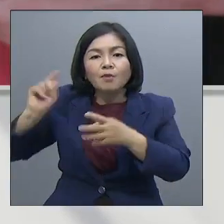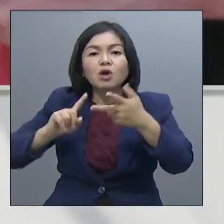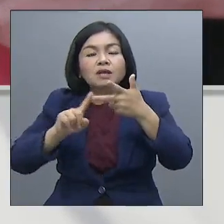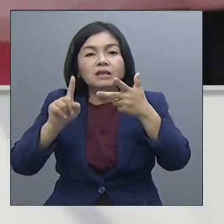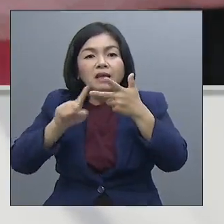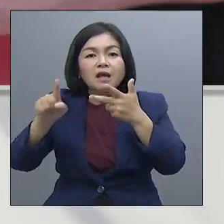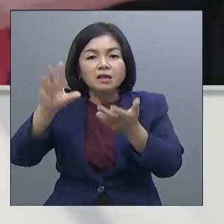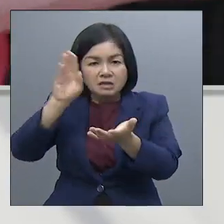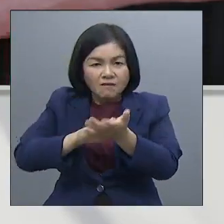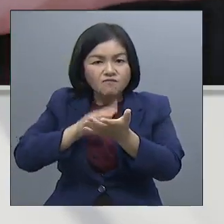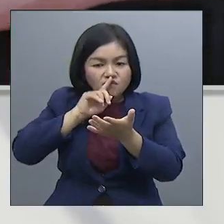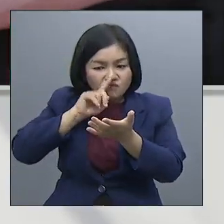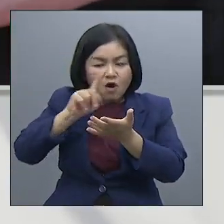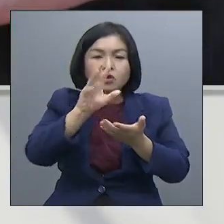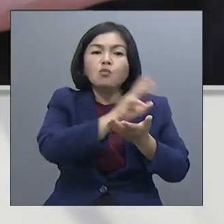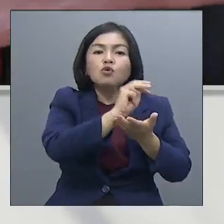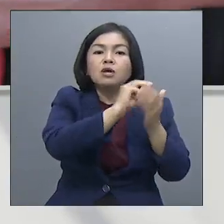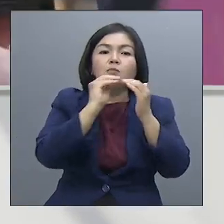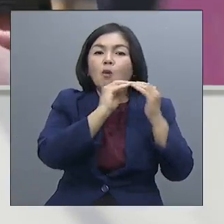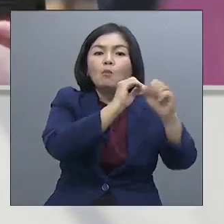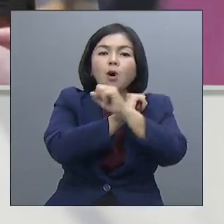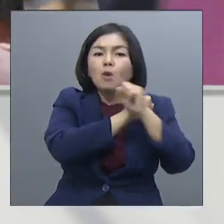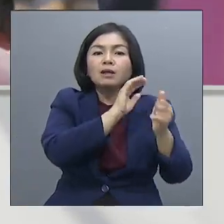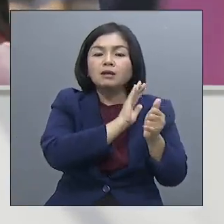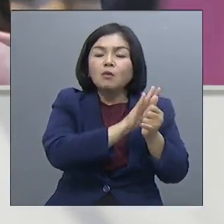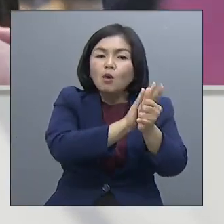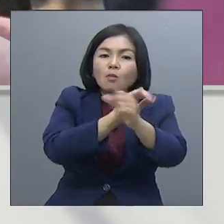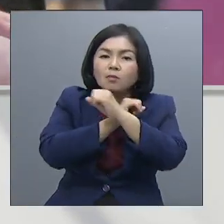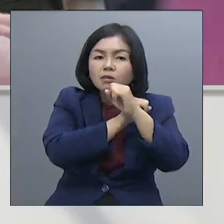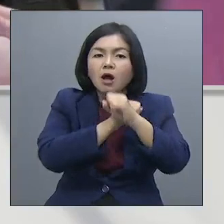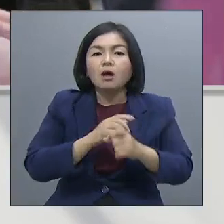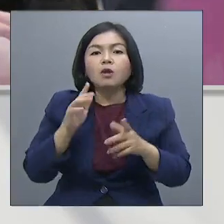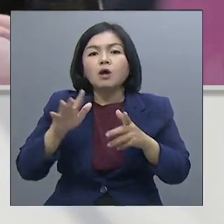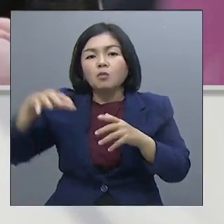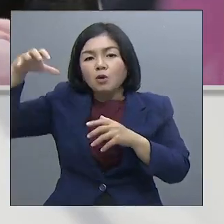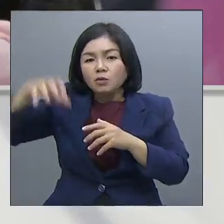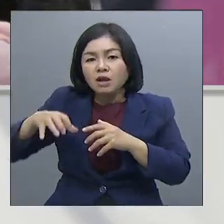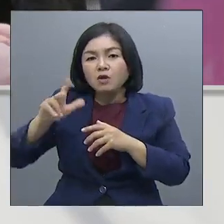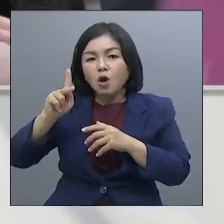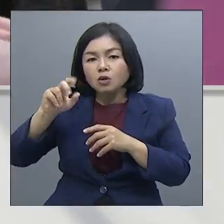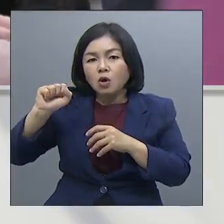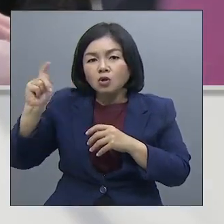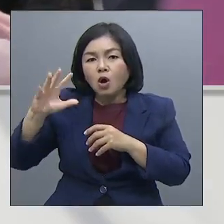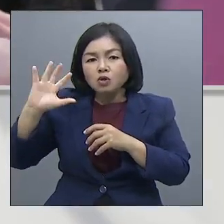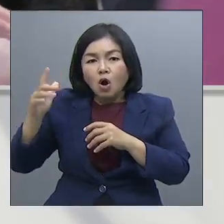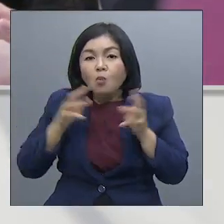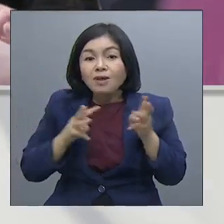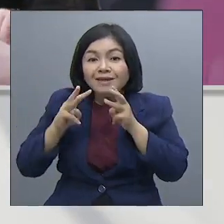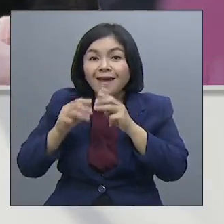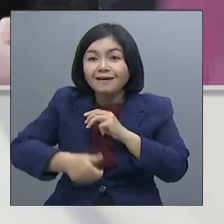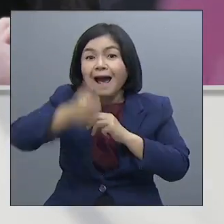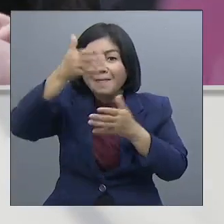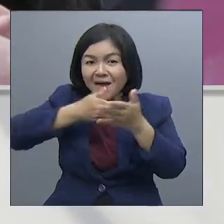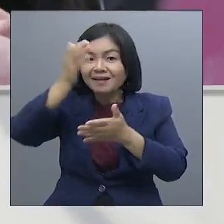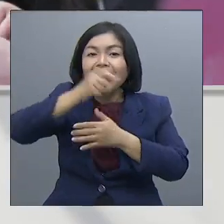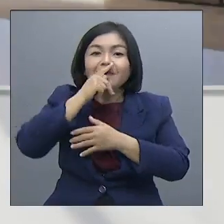คำฟ้องของมูลนิธิเพื่อผู้บริโภคที่ขอให้ศาลเพิกถอนมติกสทช.ที่อนุญาตให้ควบรวมกิจการระหว่าง True